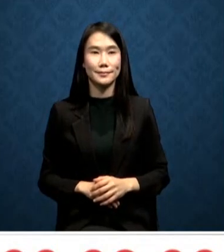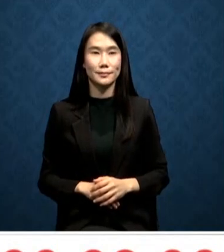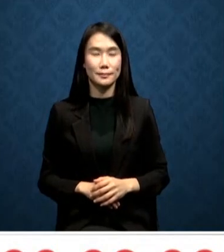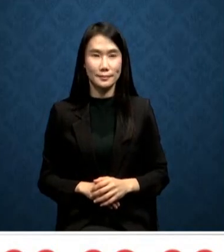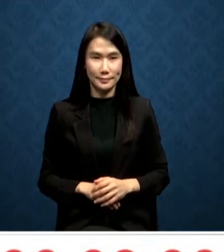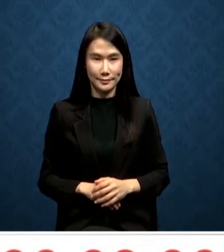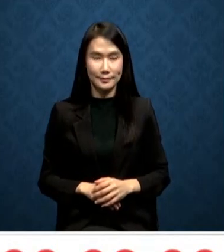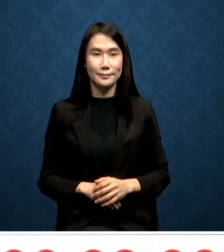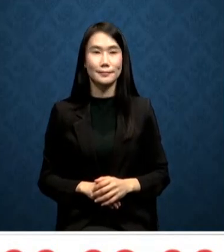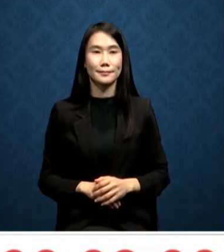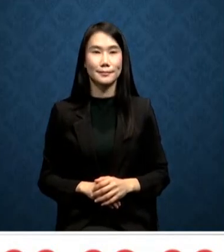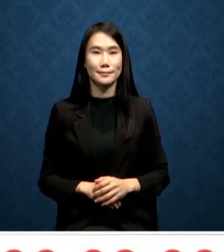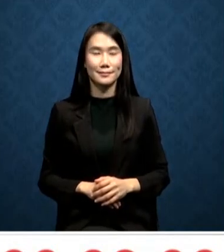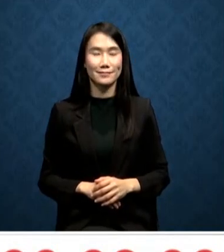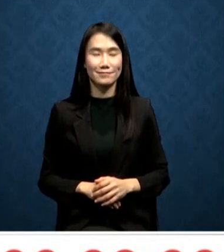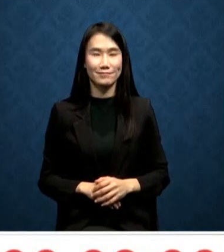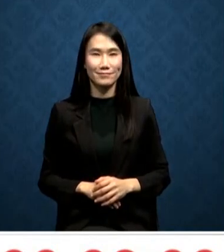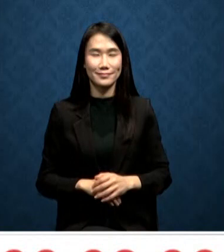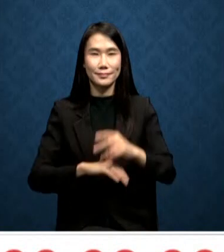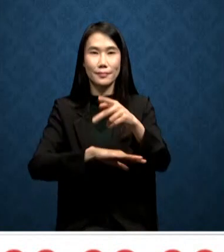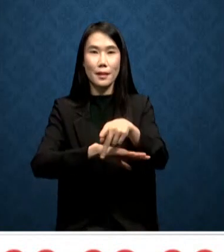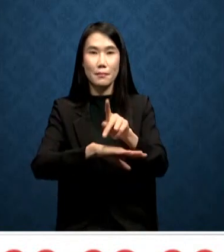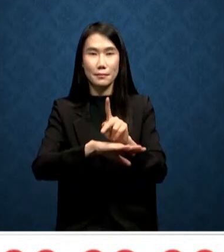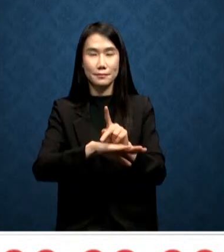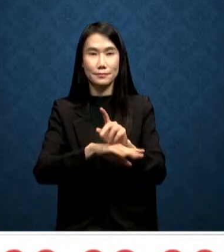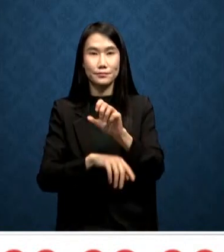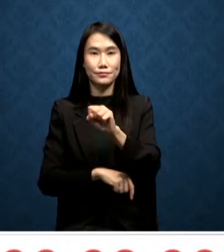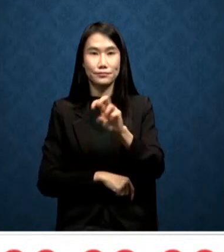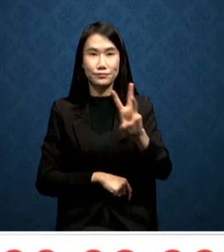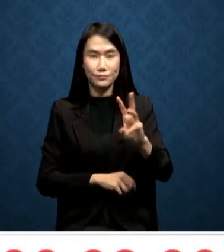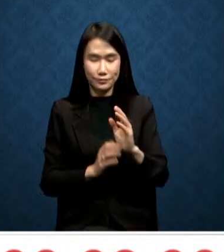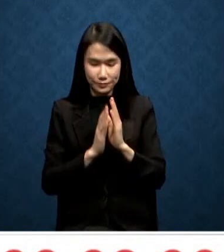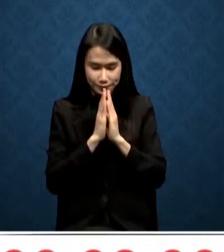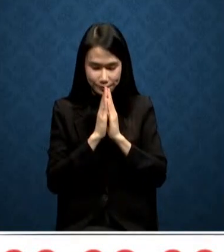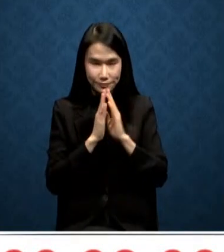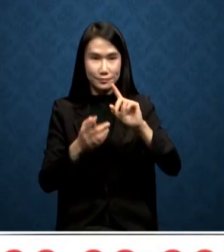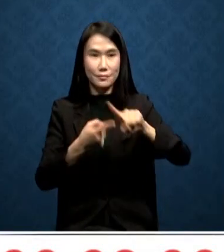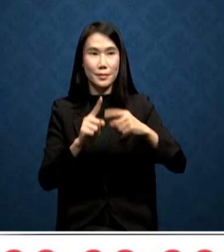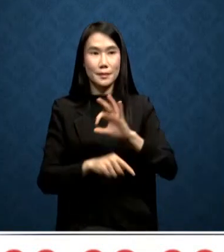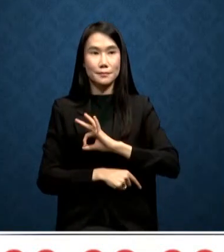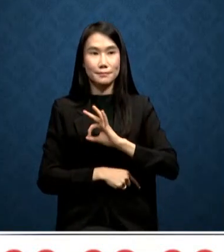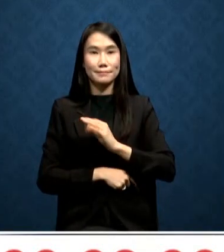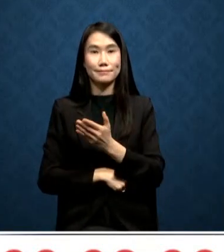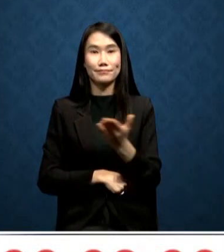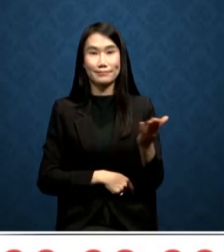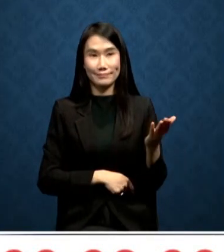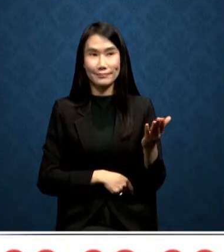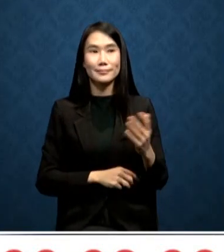ครับกราบเรียนท่านประธานวุฒิสภาที่เคารพเพื่อนสมาชิกวุฒิสภาผู้ทรงเกียร